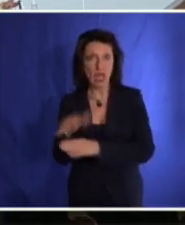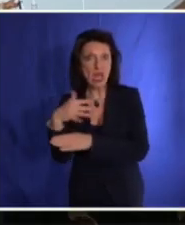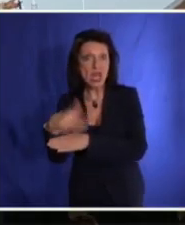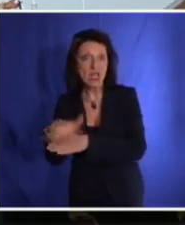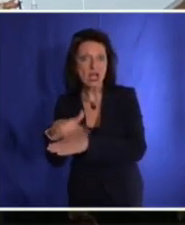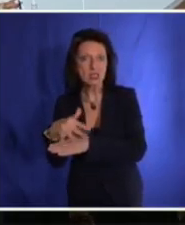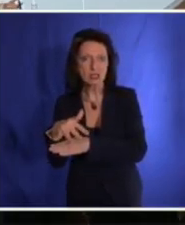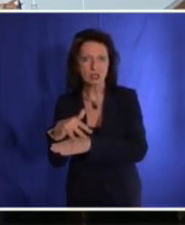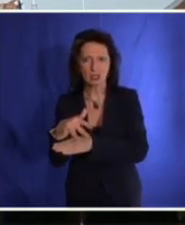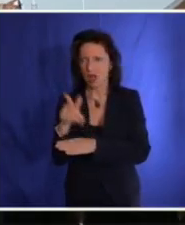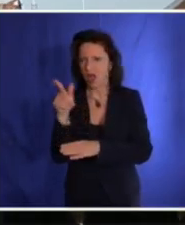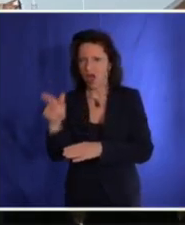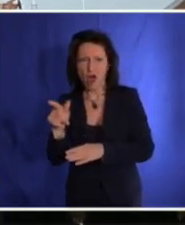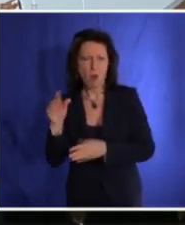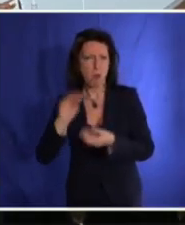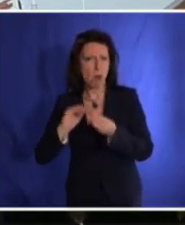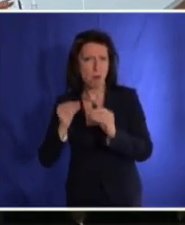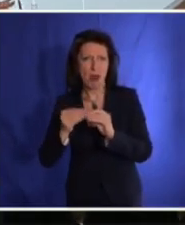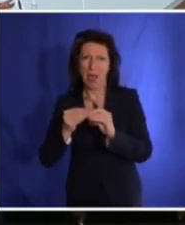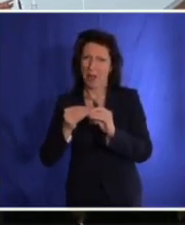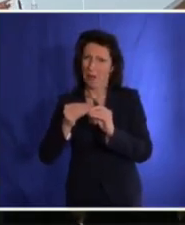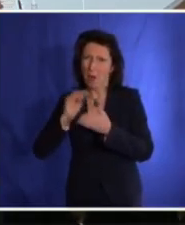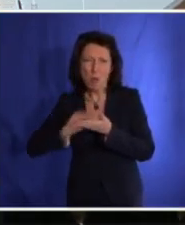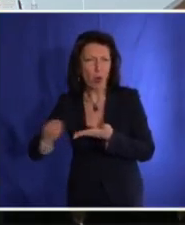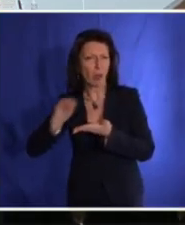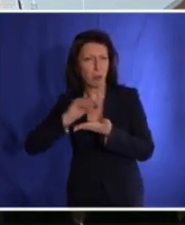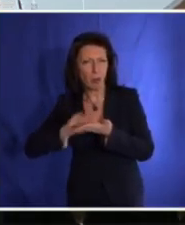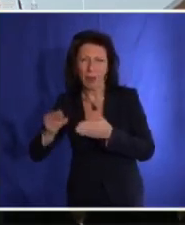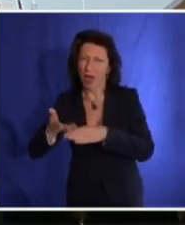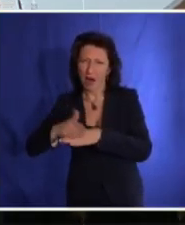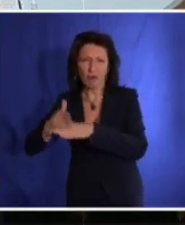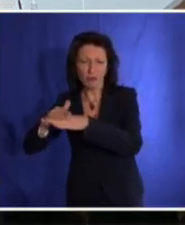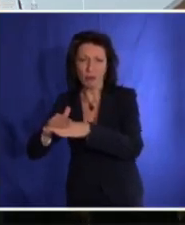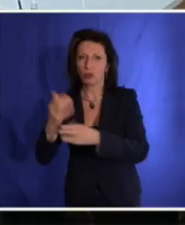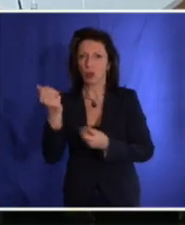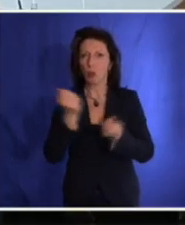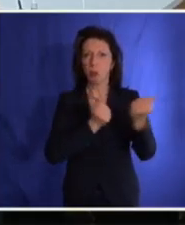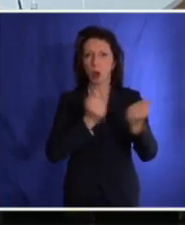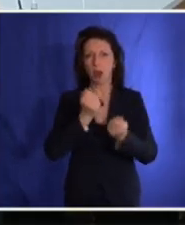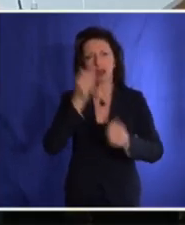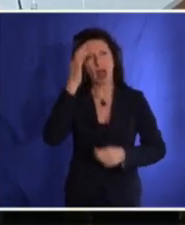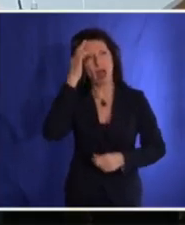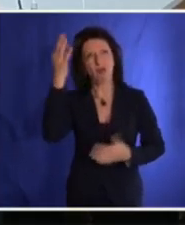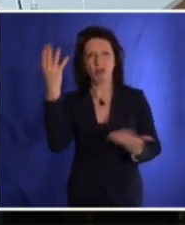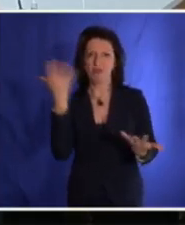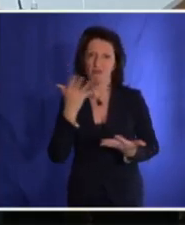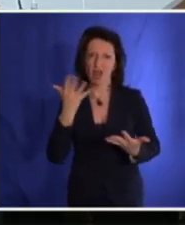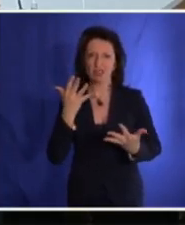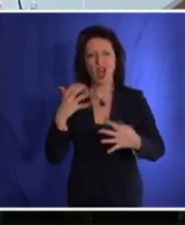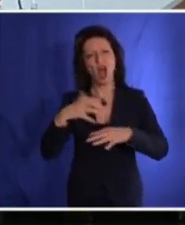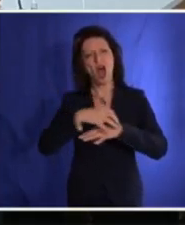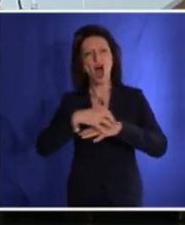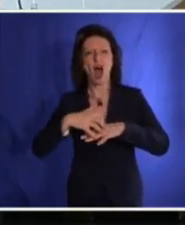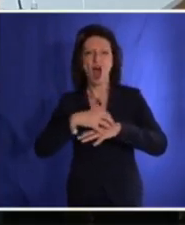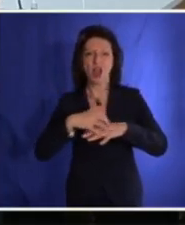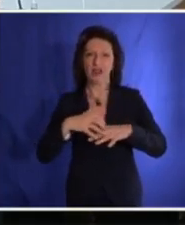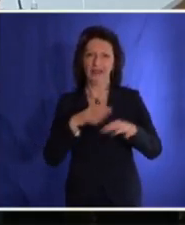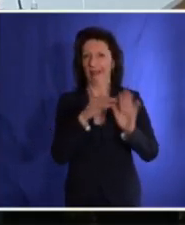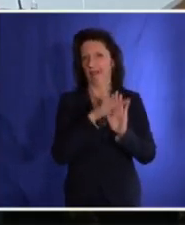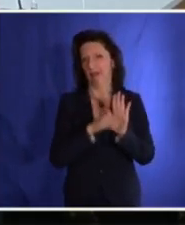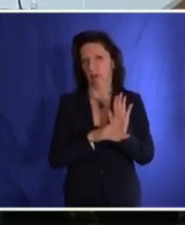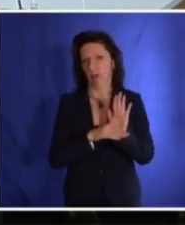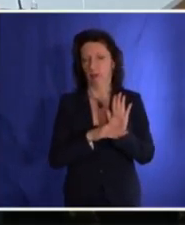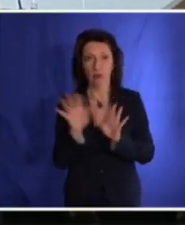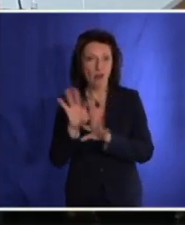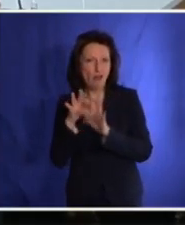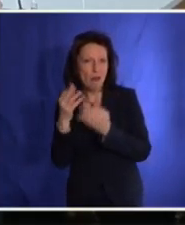mit immer mehr Bürokratie und die Politik erfindet die Allergenverordnung. Die Familien stellen sich die